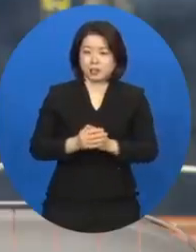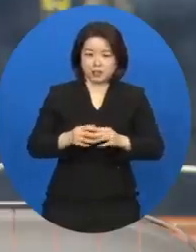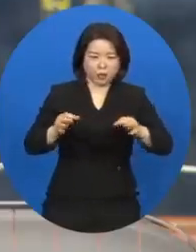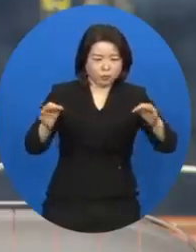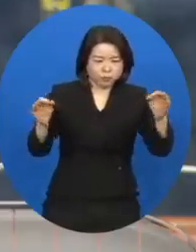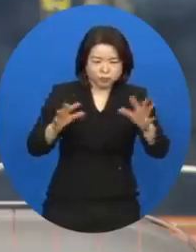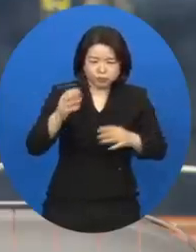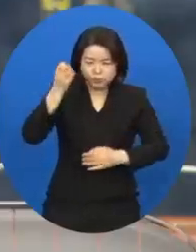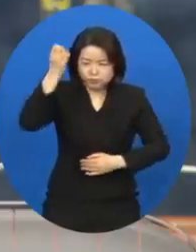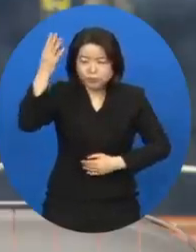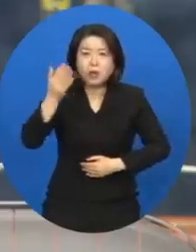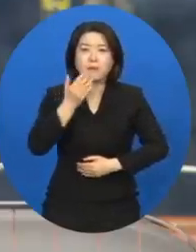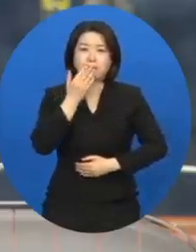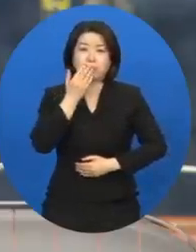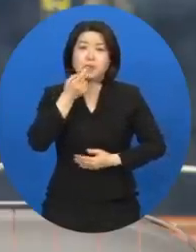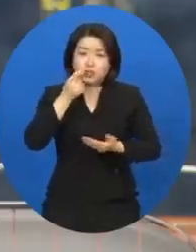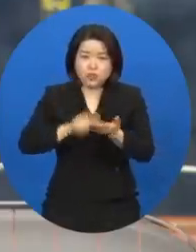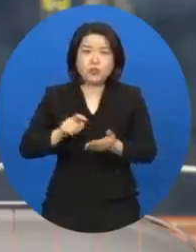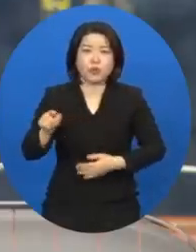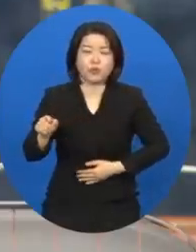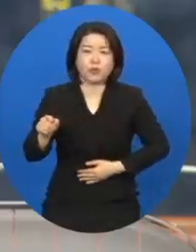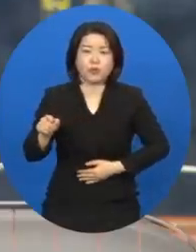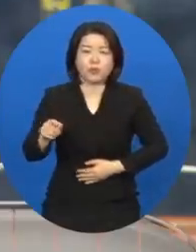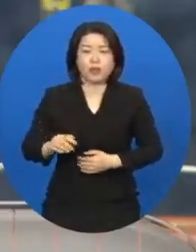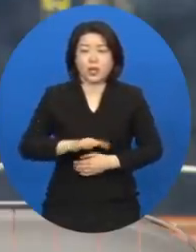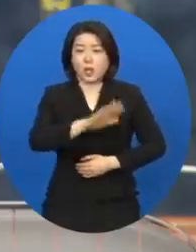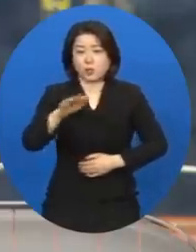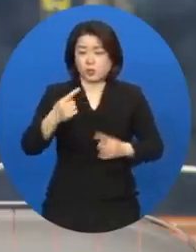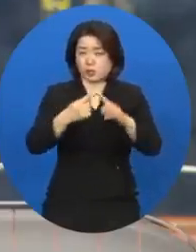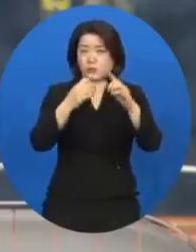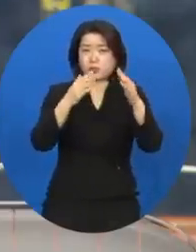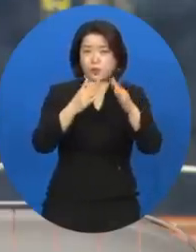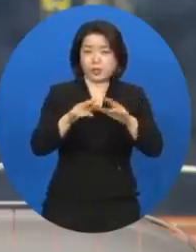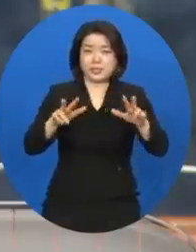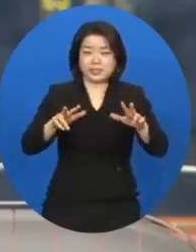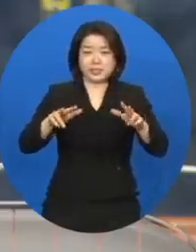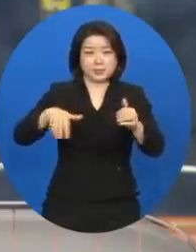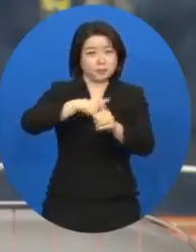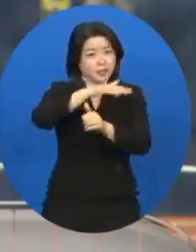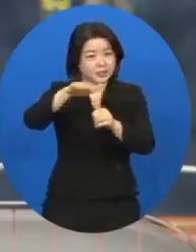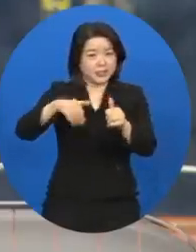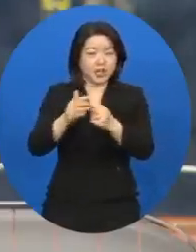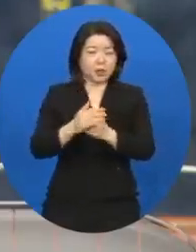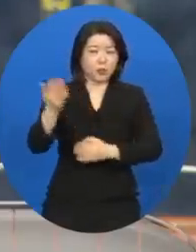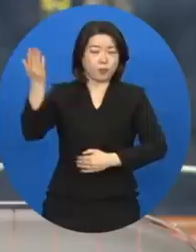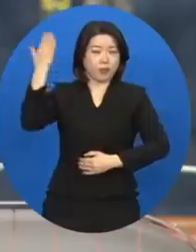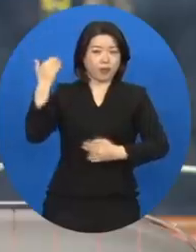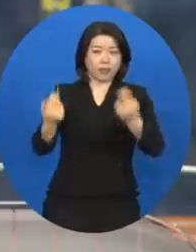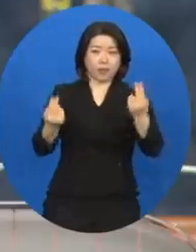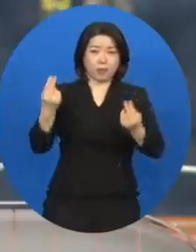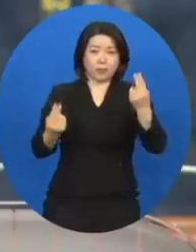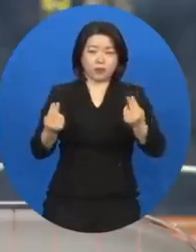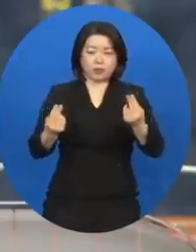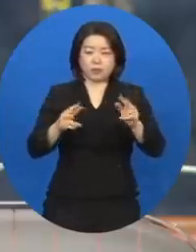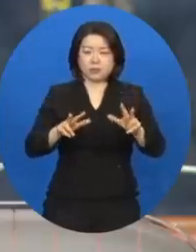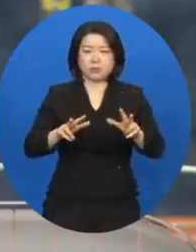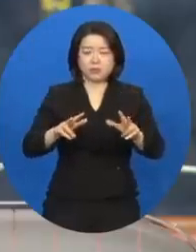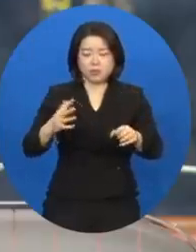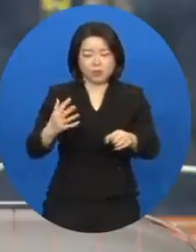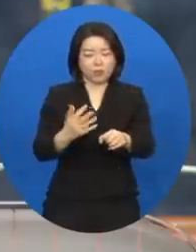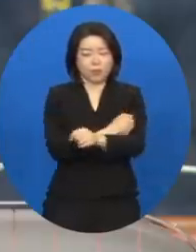수도 있는 일이기 때문에요. 우리 교회 지금 여건은 그때 생각하면 엄청나게